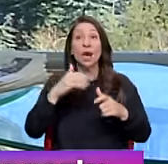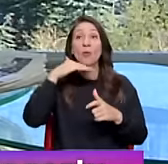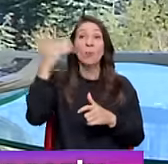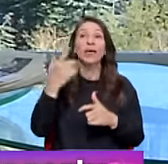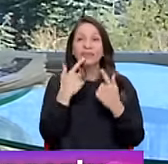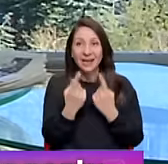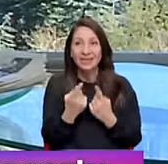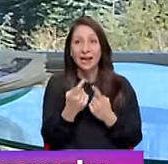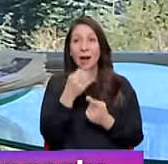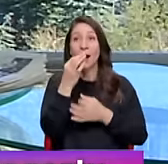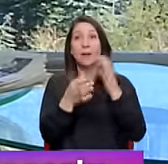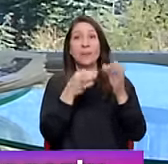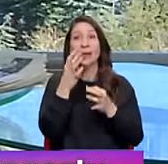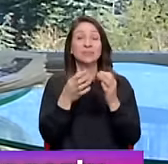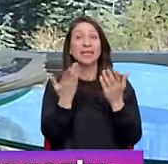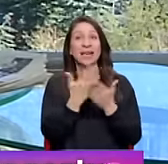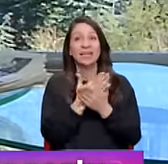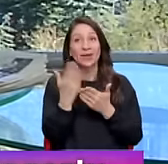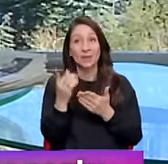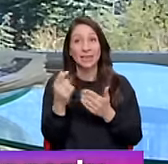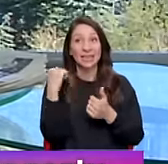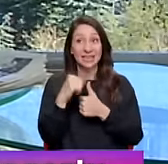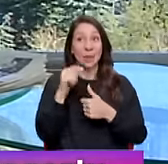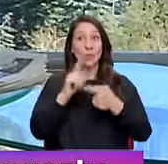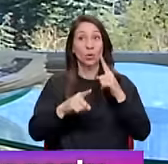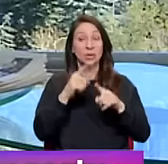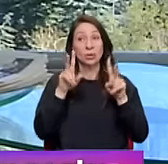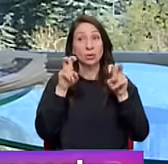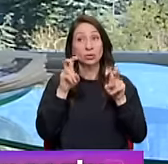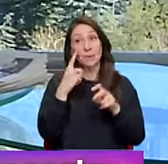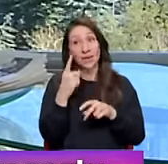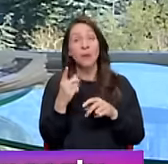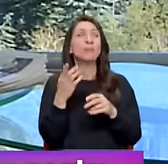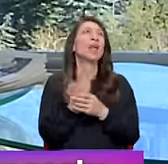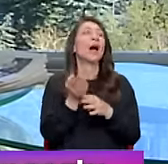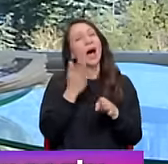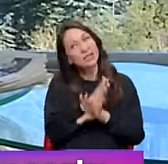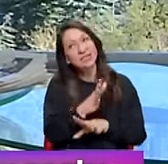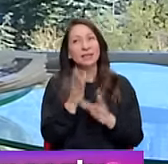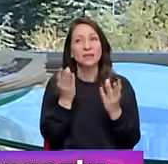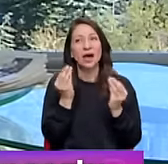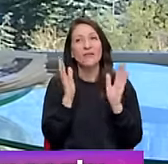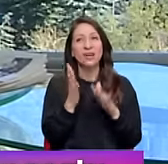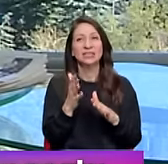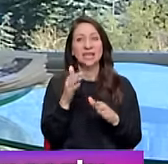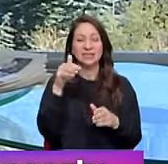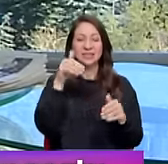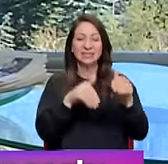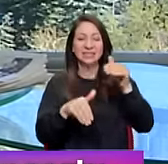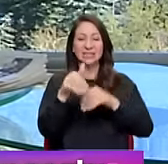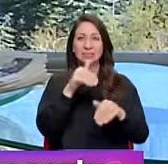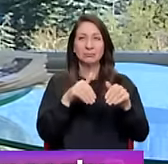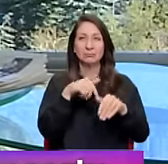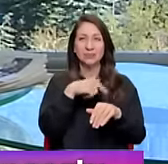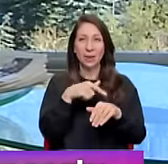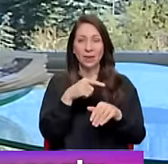dışı derken haberlerimizi neyle devam ettireyim? Yine siyaset konusuna, başlığına dönelim. Aslında daha çok böyle seçim